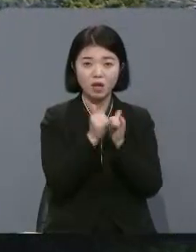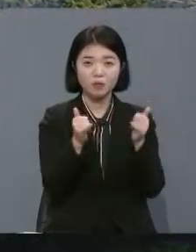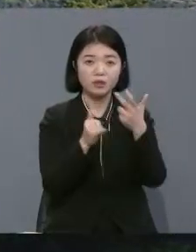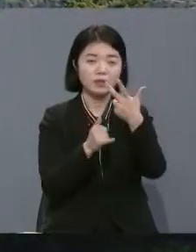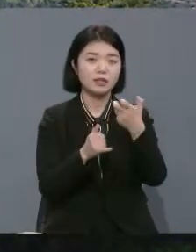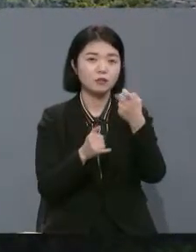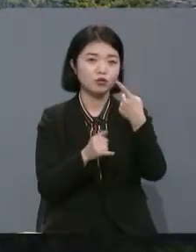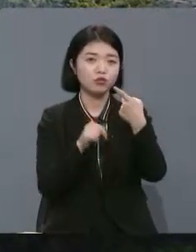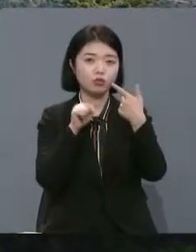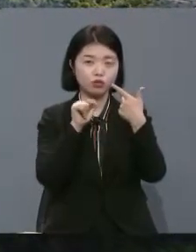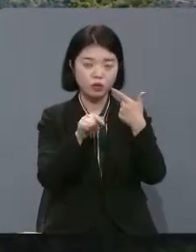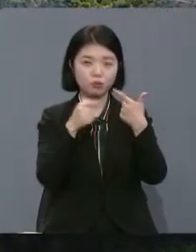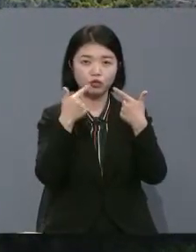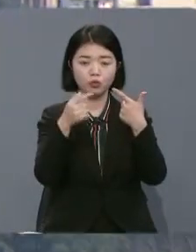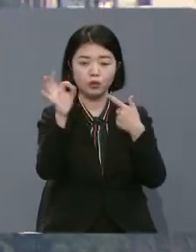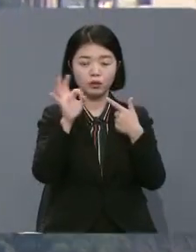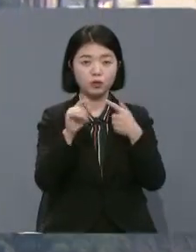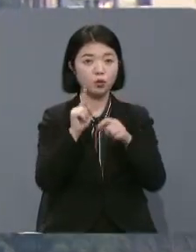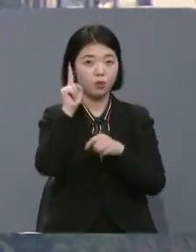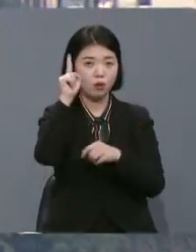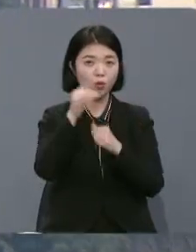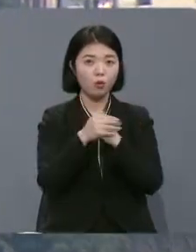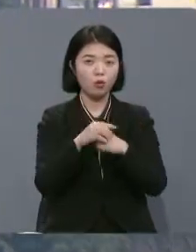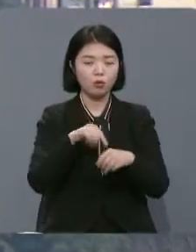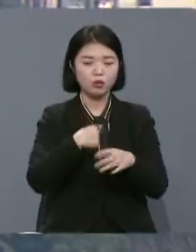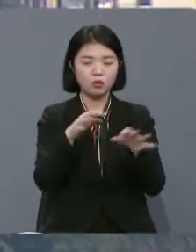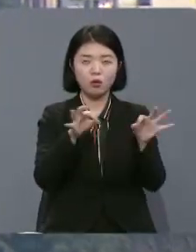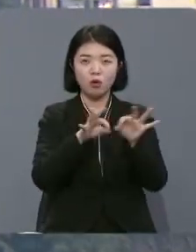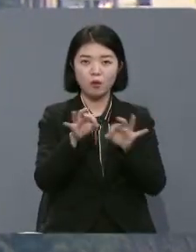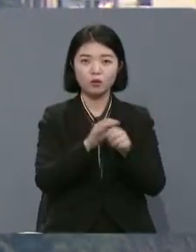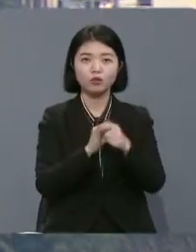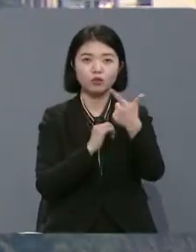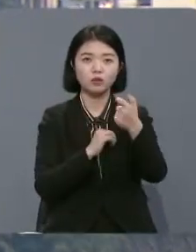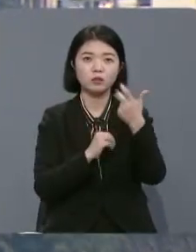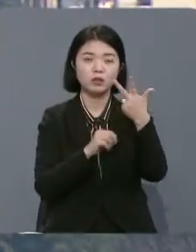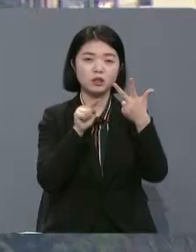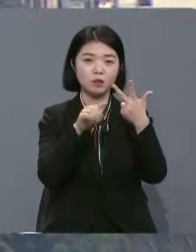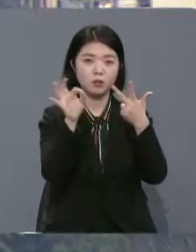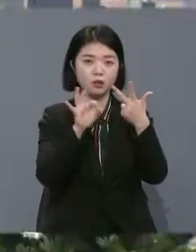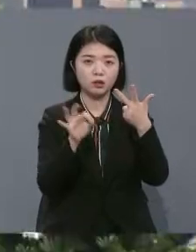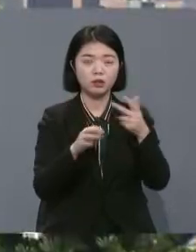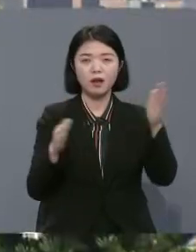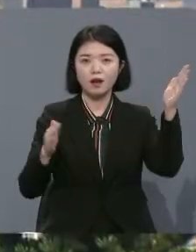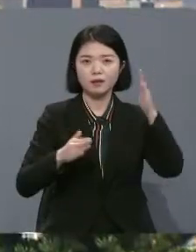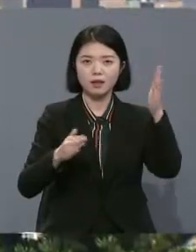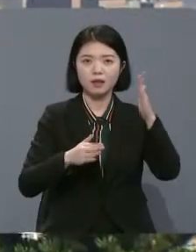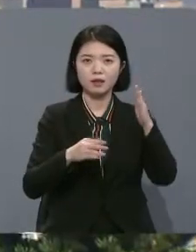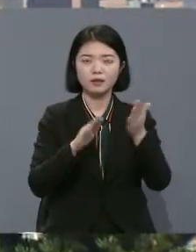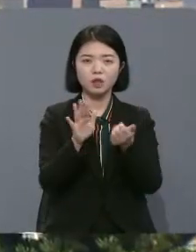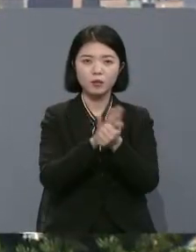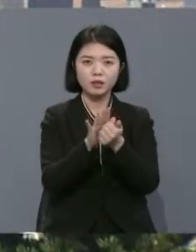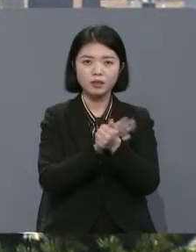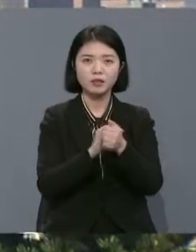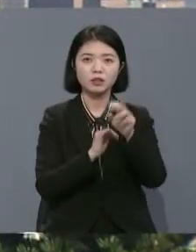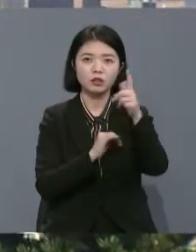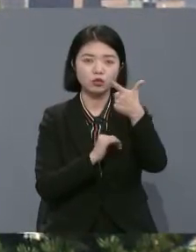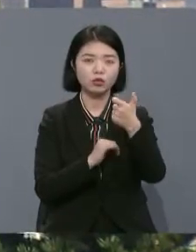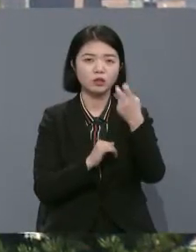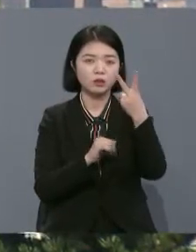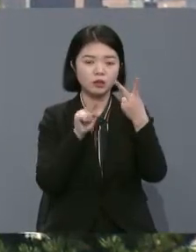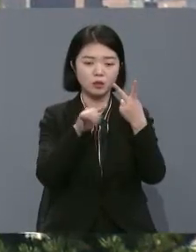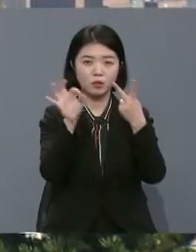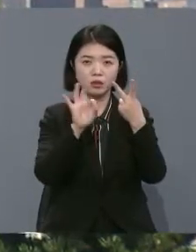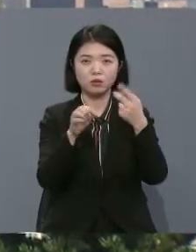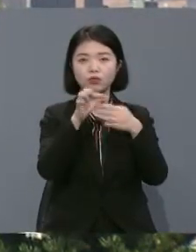76.6% 로 가장 높았고 자영업 68.7% 학생과 서비스 분야가 각각 65.2% 의